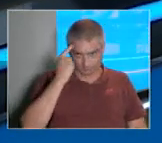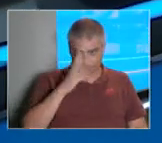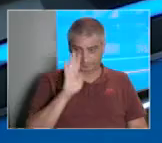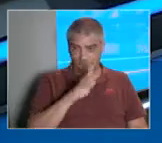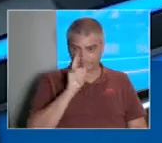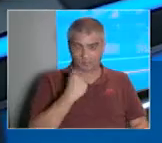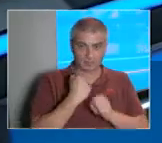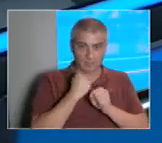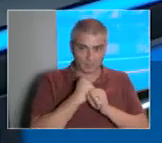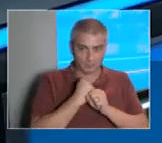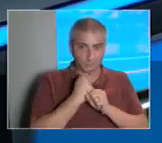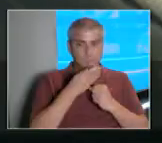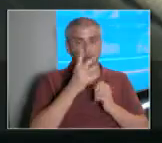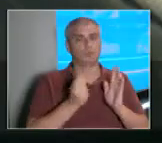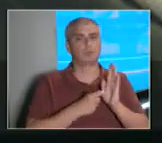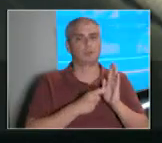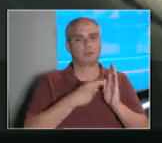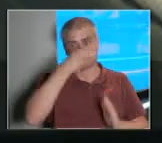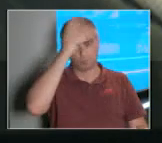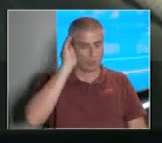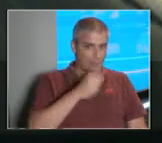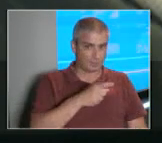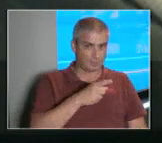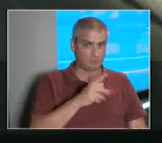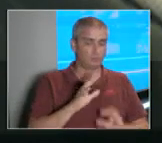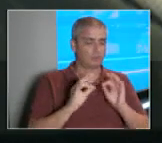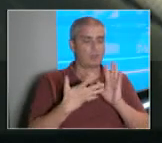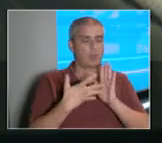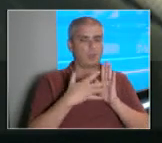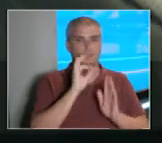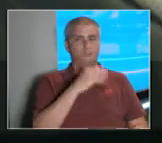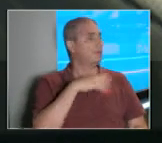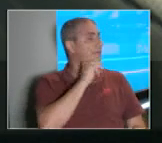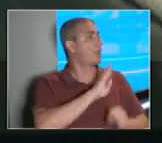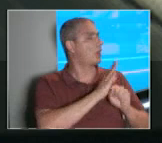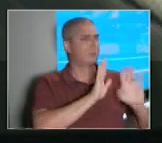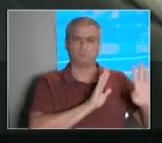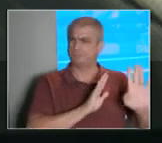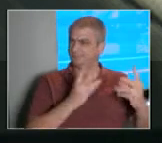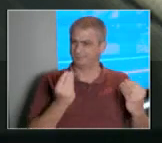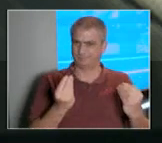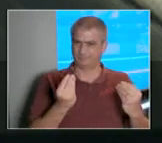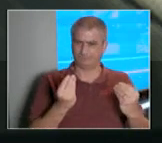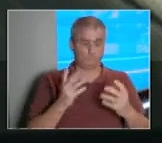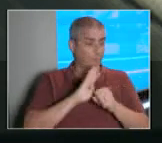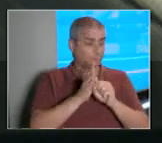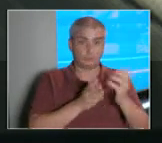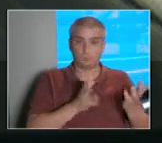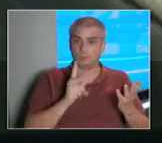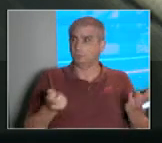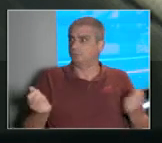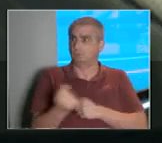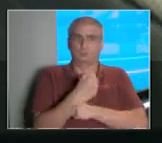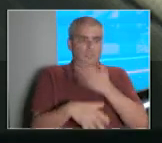שנתניהו צריך לעשות, זה מה שהוא דרש מאולמרט, כשהחלו חקירותיו. דיברתי על הקורונה. לא, אני, קודם כל בקורונה, יש פה